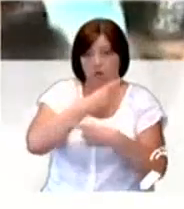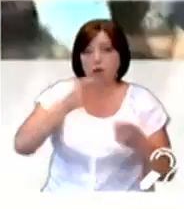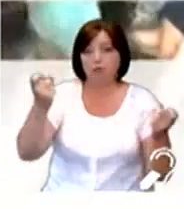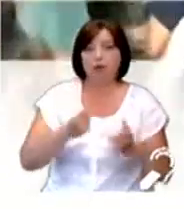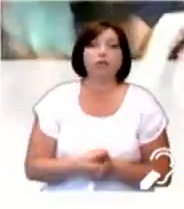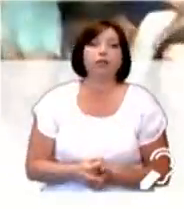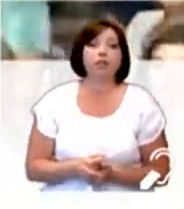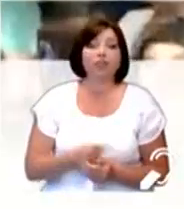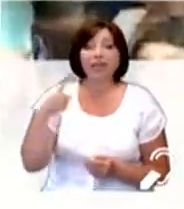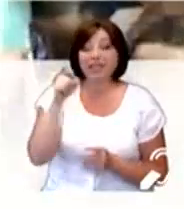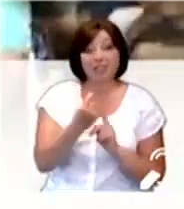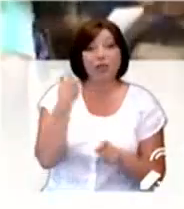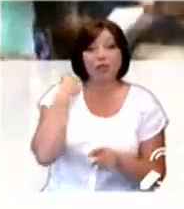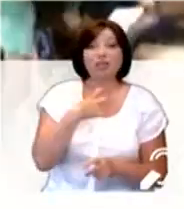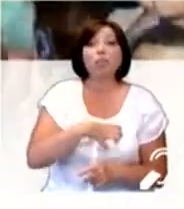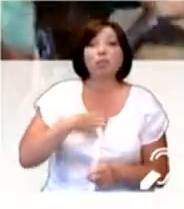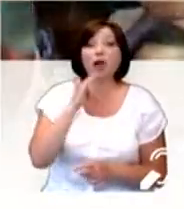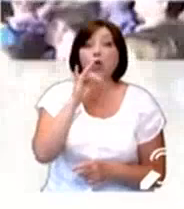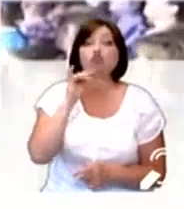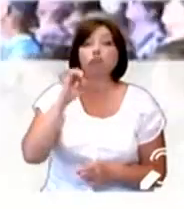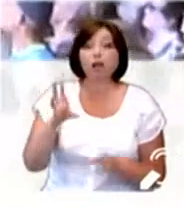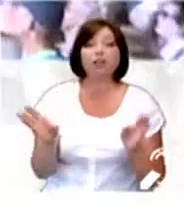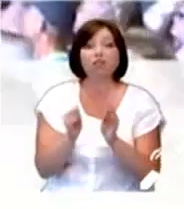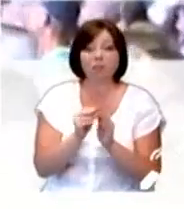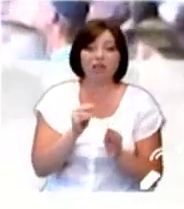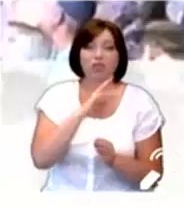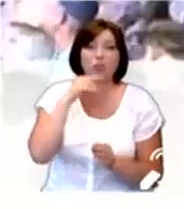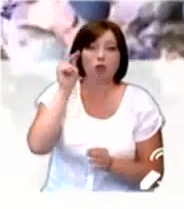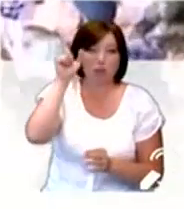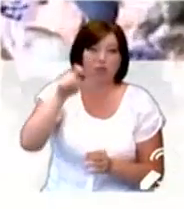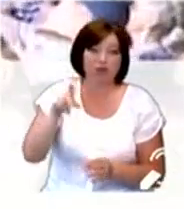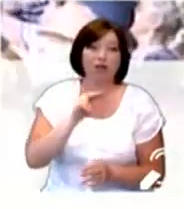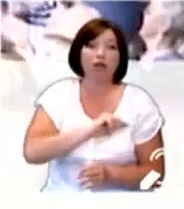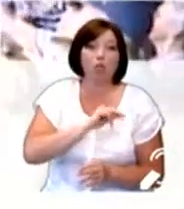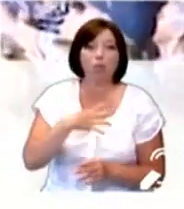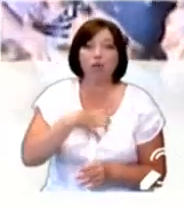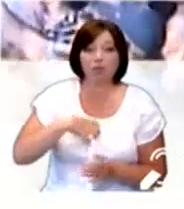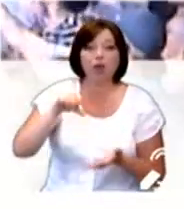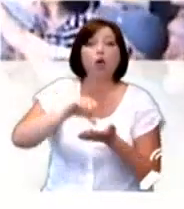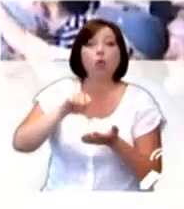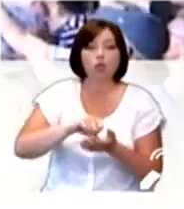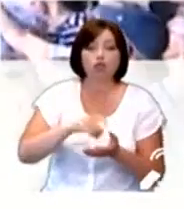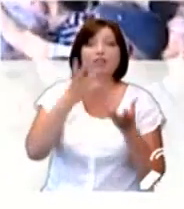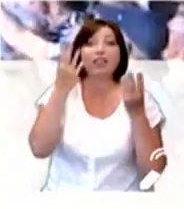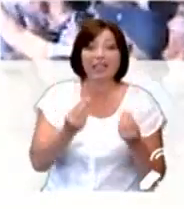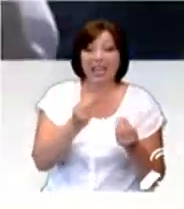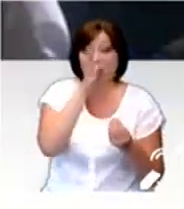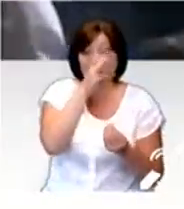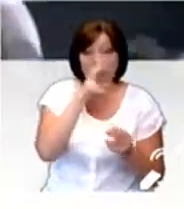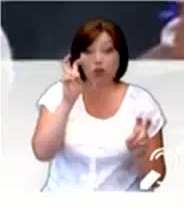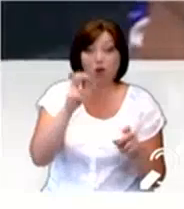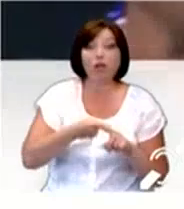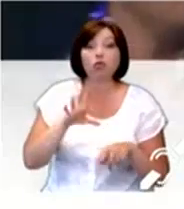zilele următoare săptămâna trecută primarului Ion cioban împreună cu maimuța angajați ai primăriei au participat la Zilele chișineului